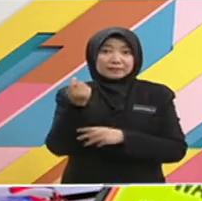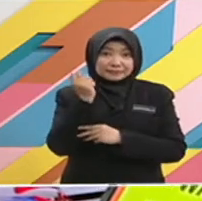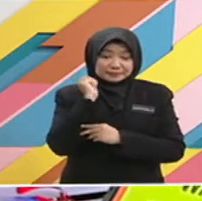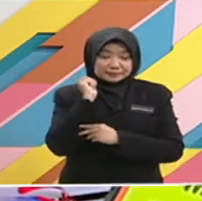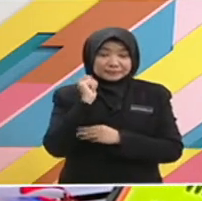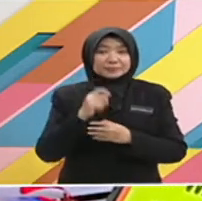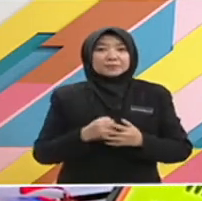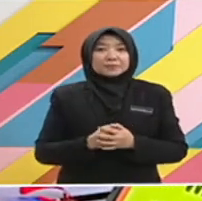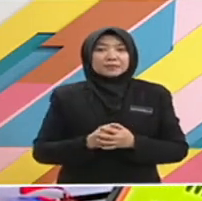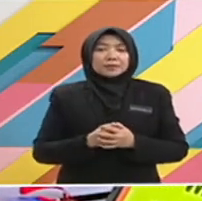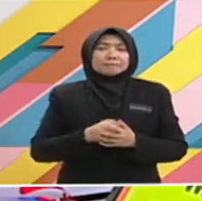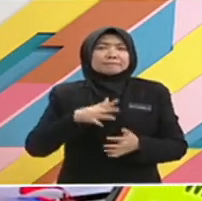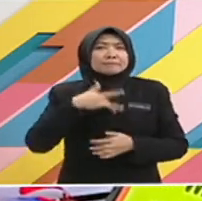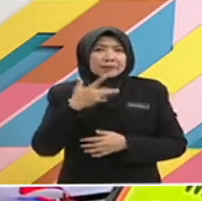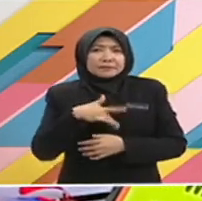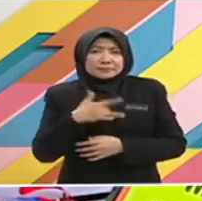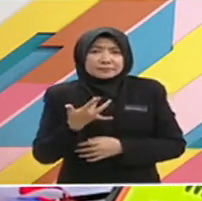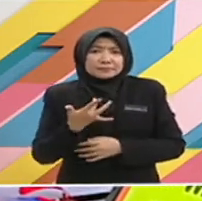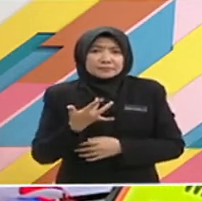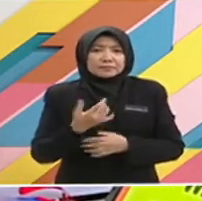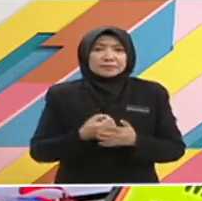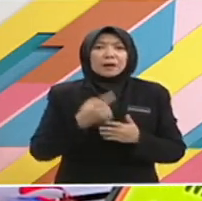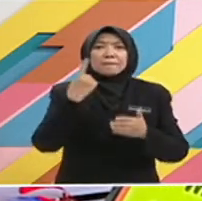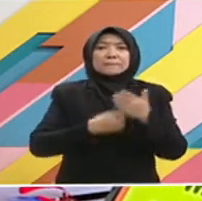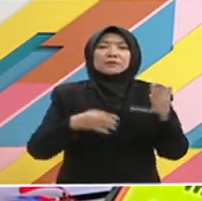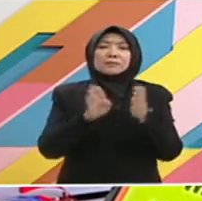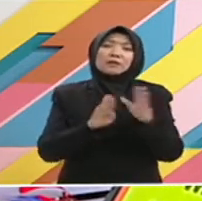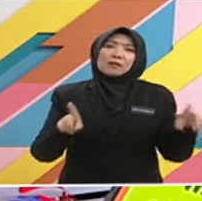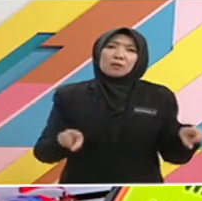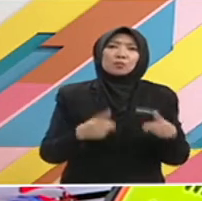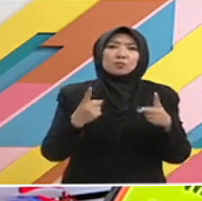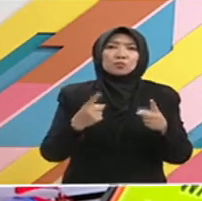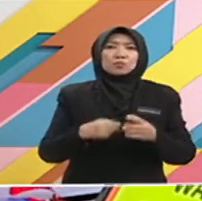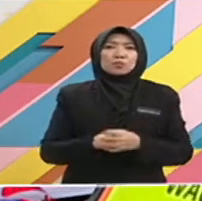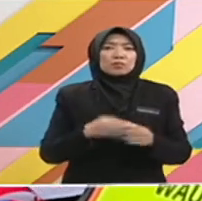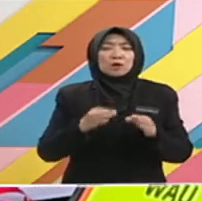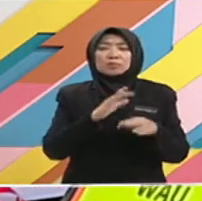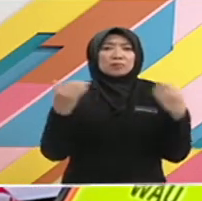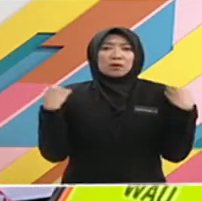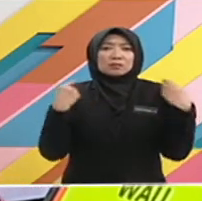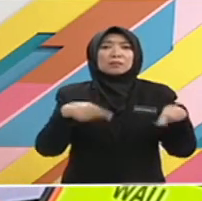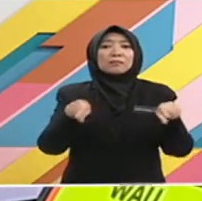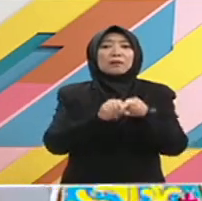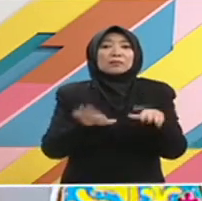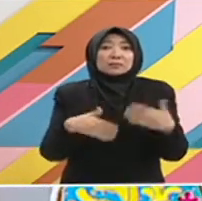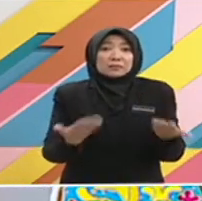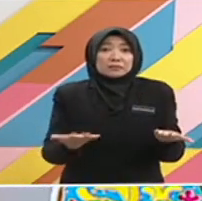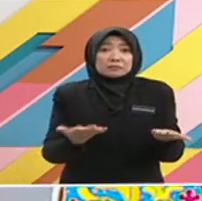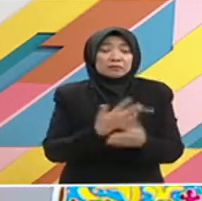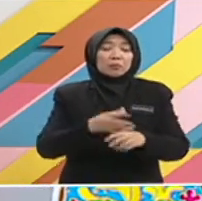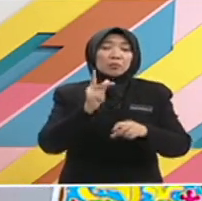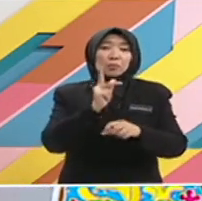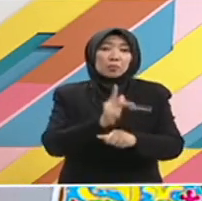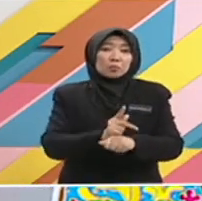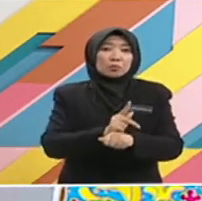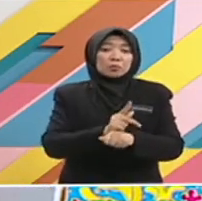ini, agak-agaknya lah. Apa akan berlaku kalau tiada imbangan? Kalau tak ada imbangan, mestilah dia tak kukuh,